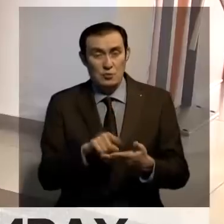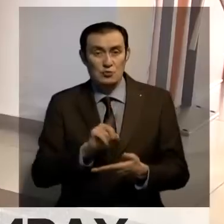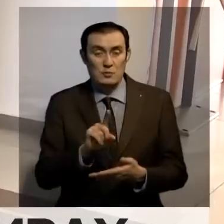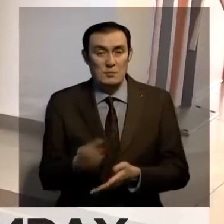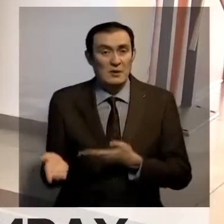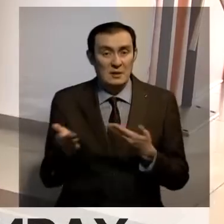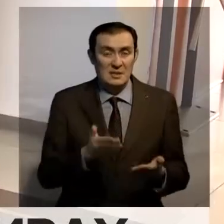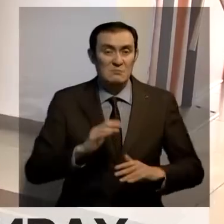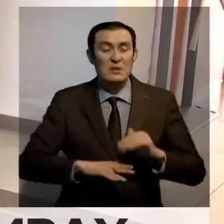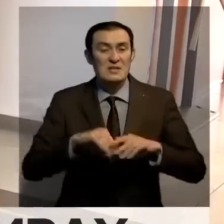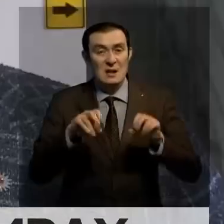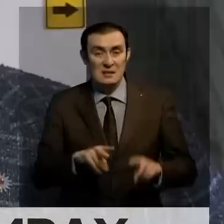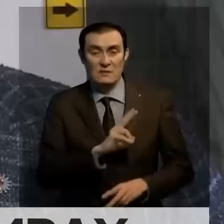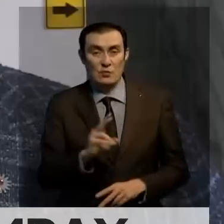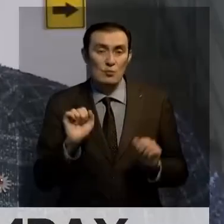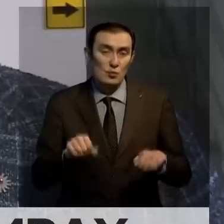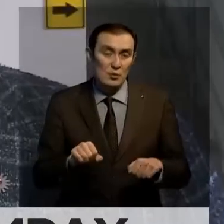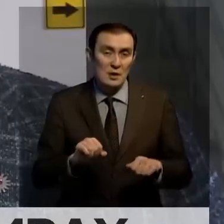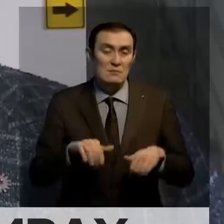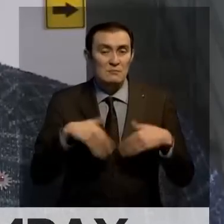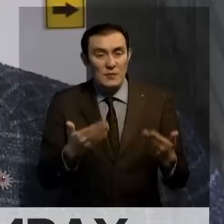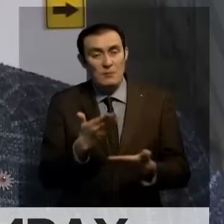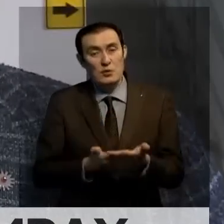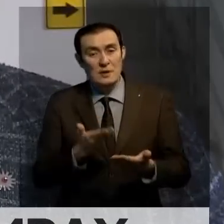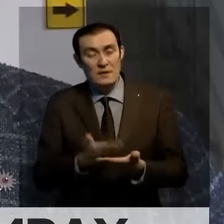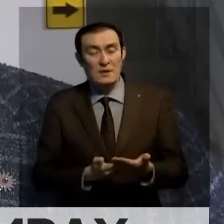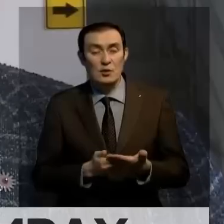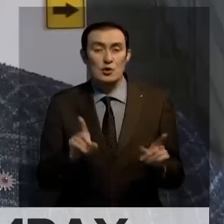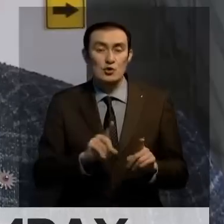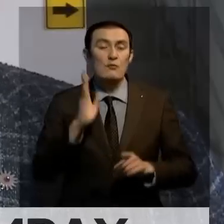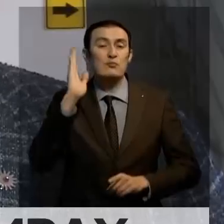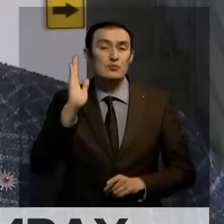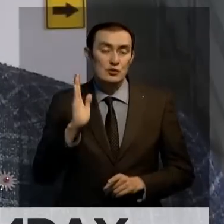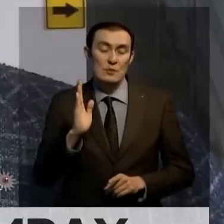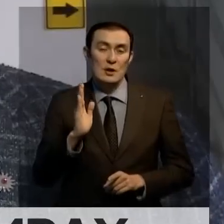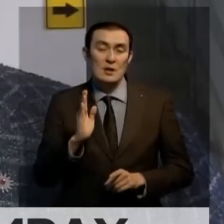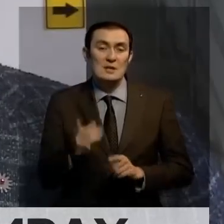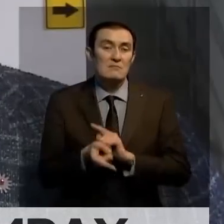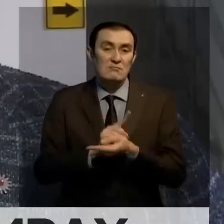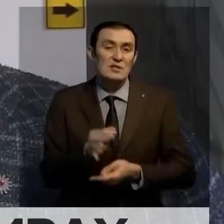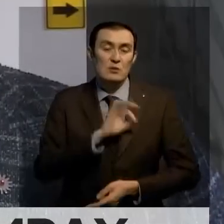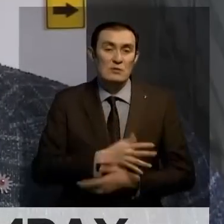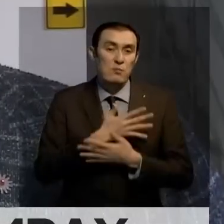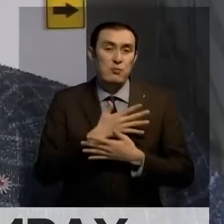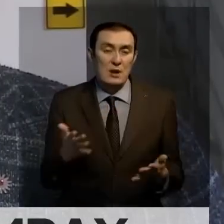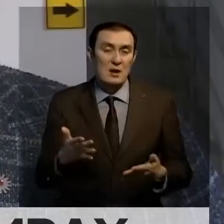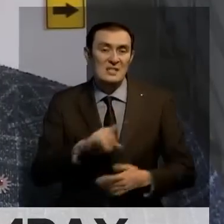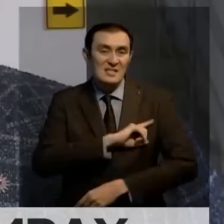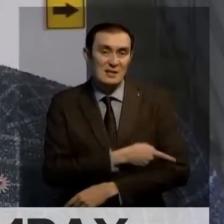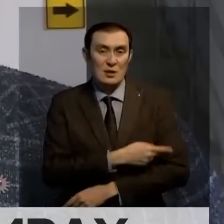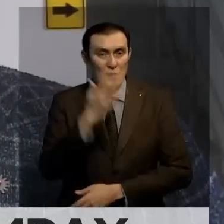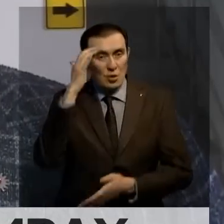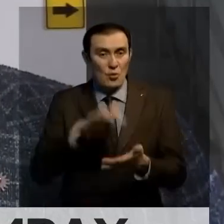пригласить каких-то экспертов, которые бы дали какую-то рекомендацию, что, возможно, в будущем перейти на более калорийный уголь, такой